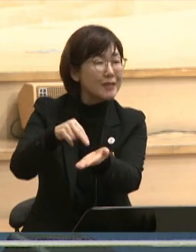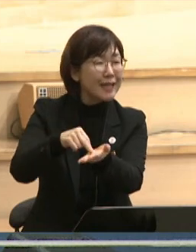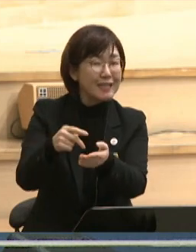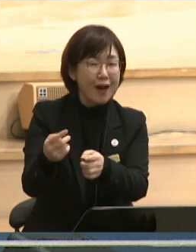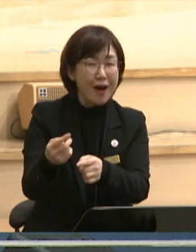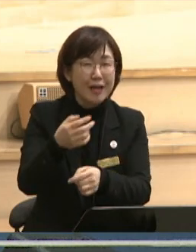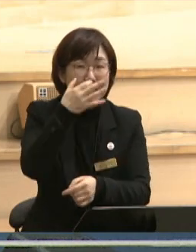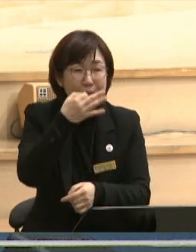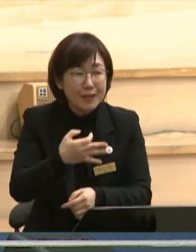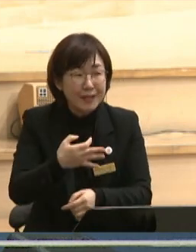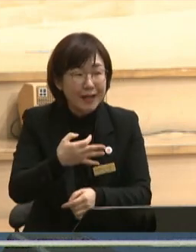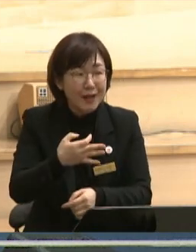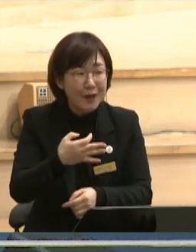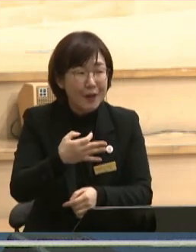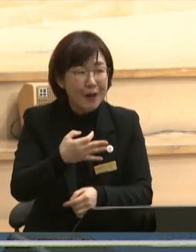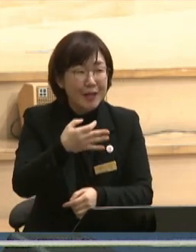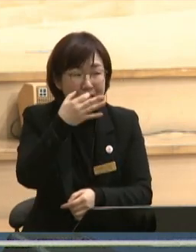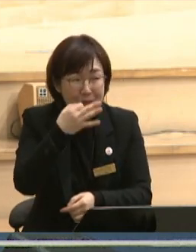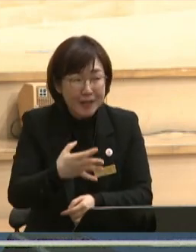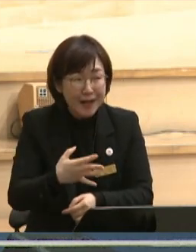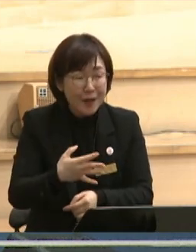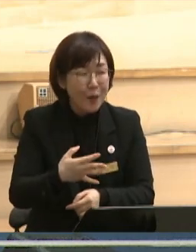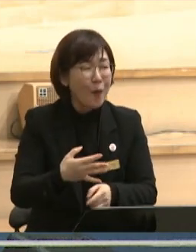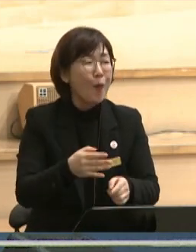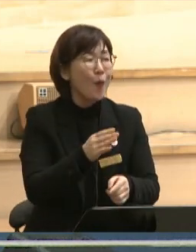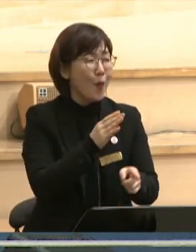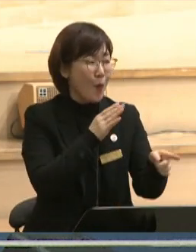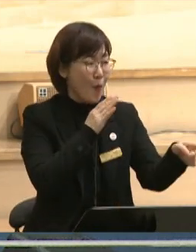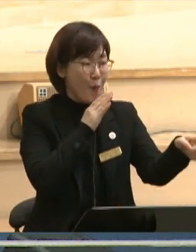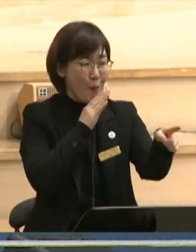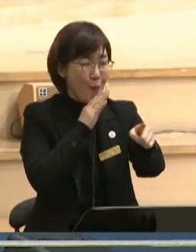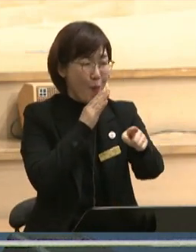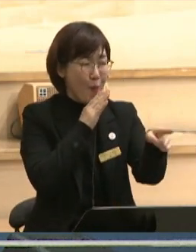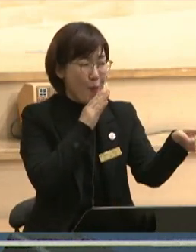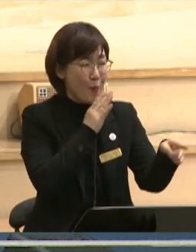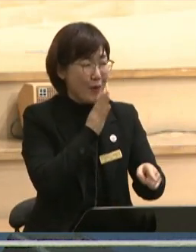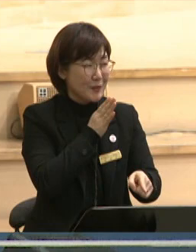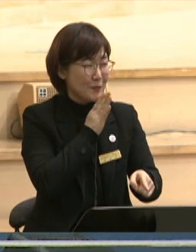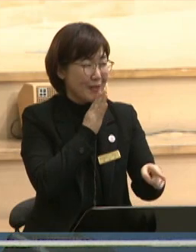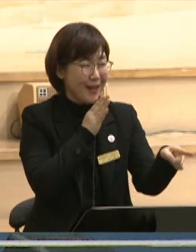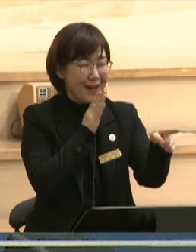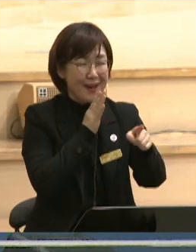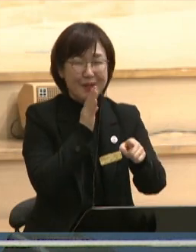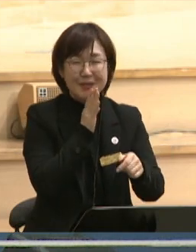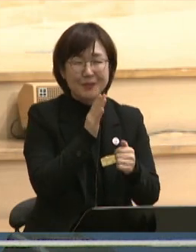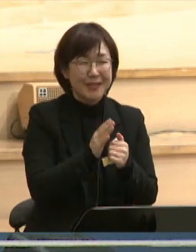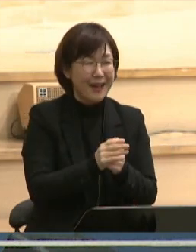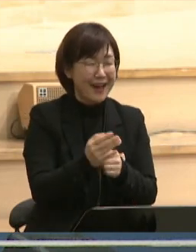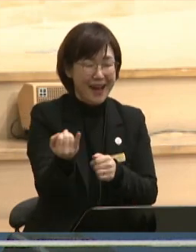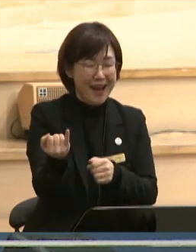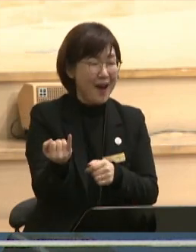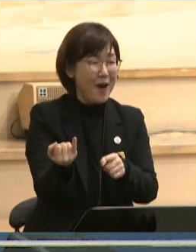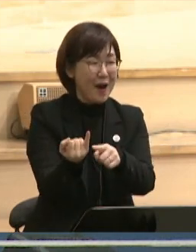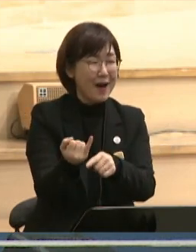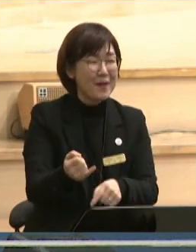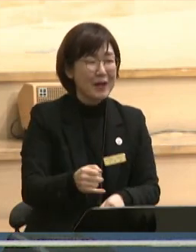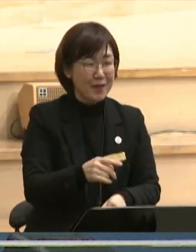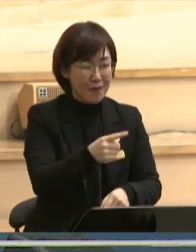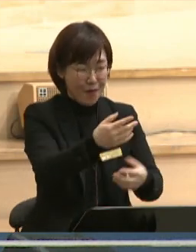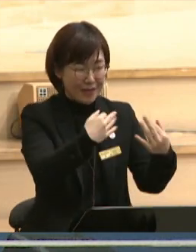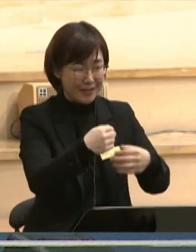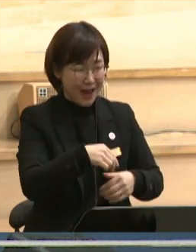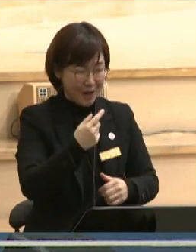저희 아내도 힘듭니다 우리 아줌마들 무섭네요 네가 살림해 봐라 뭐 약간